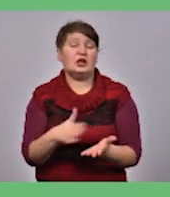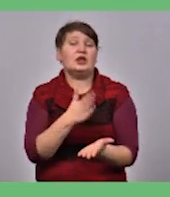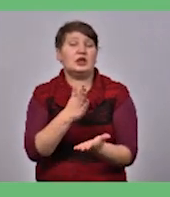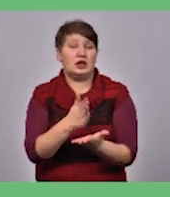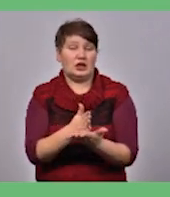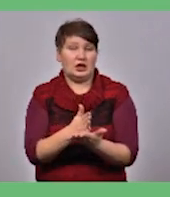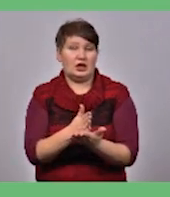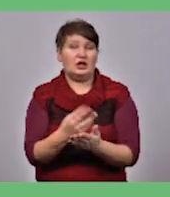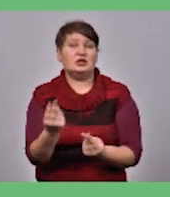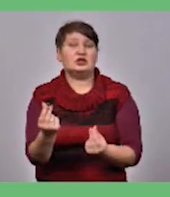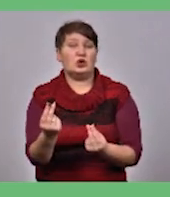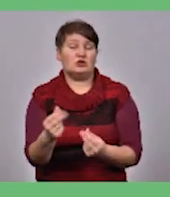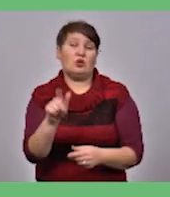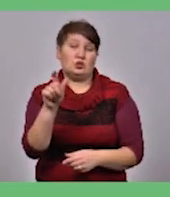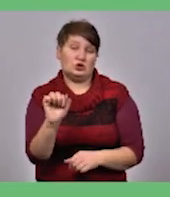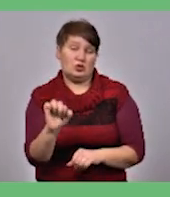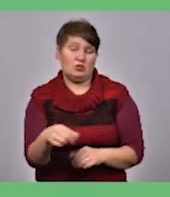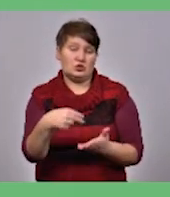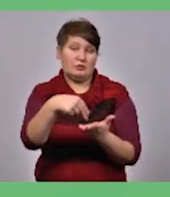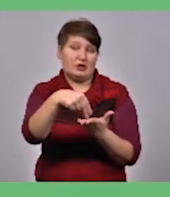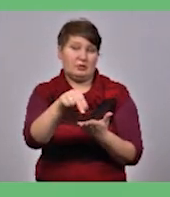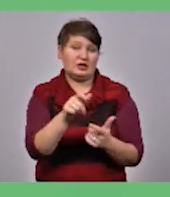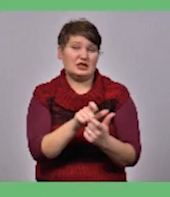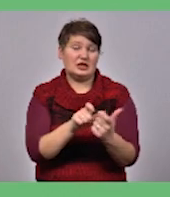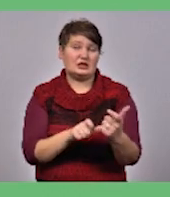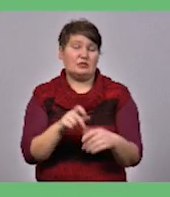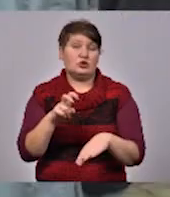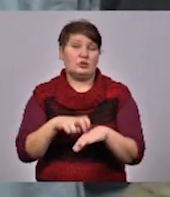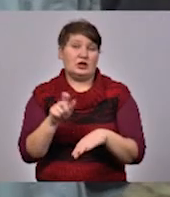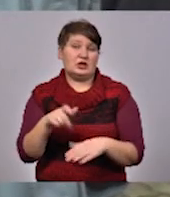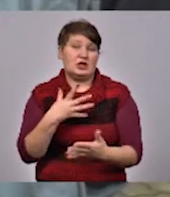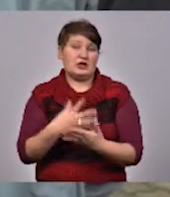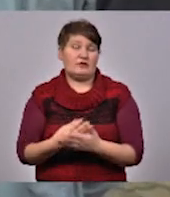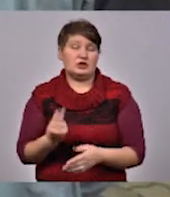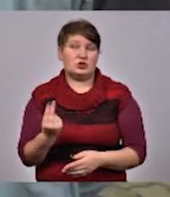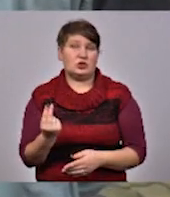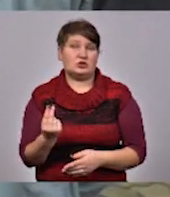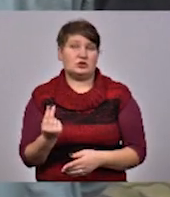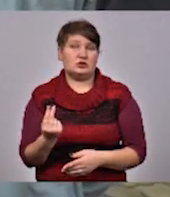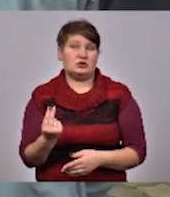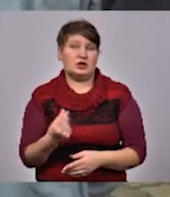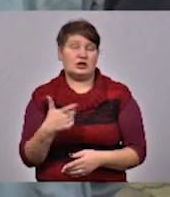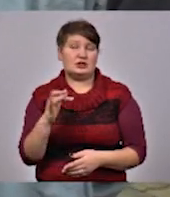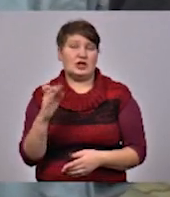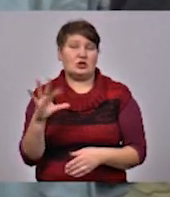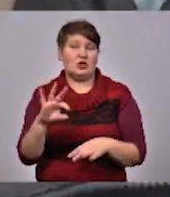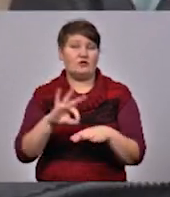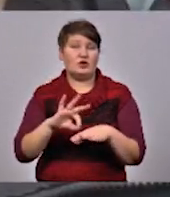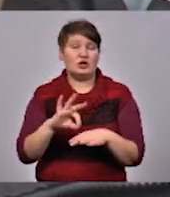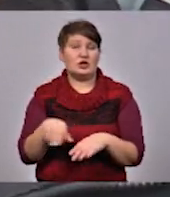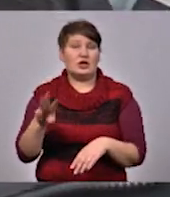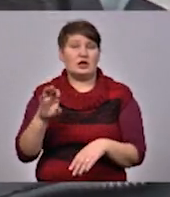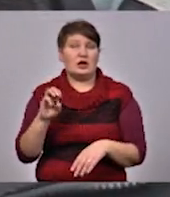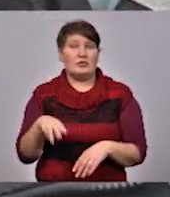за готівку, тобто людина може придбати за рецептом лікаря за власні кошти. Любомир Гриценко хворіє на діабет